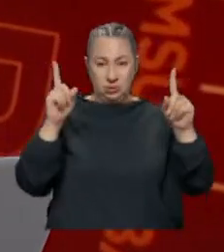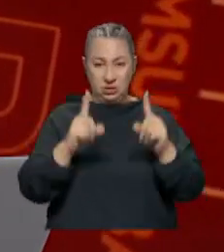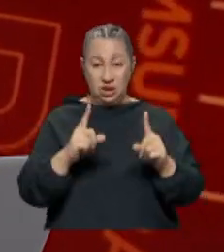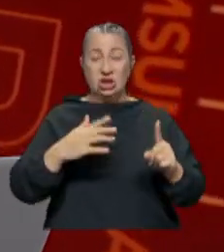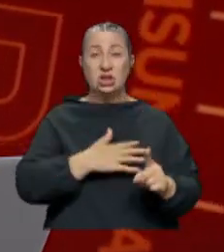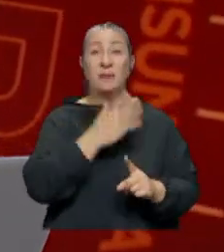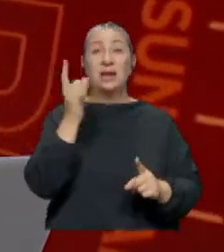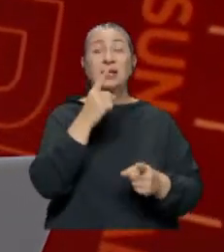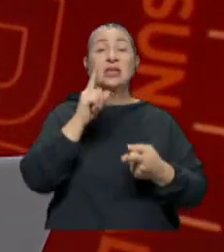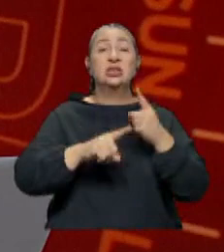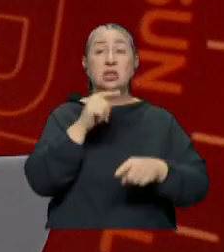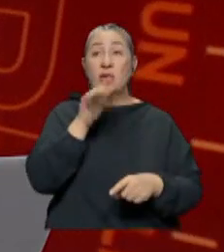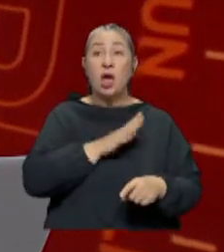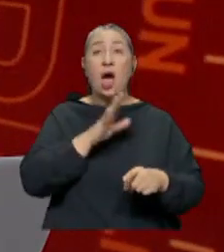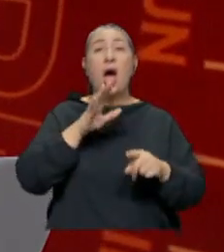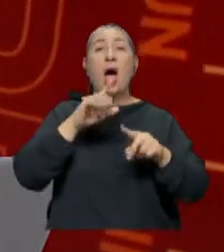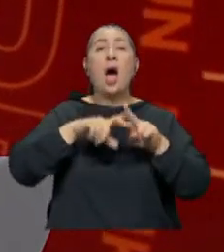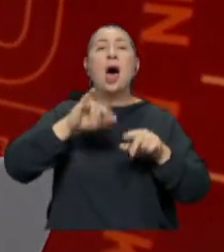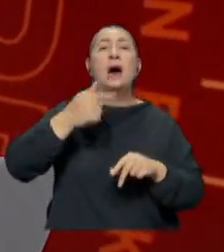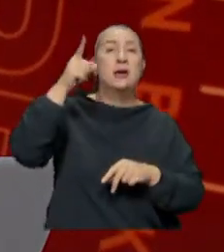CHP lideri Kılıçdaroğlu ise Ağrı'da.